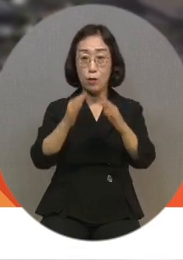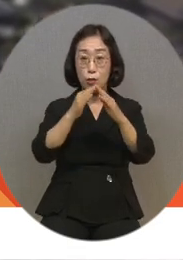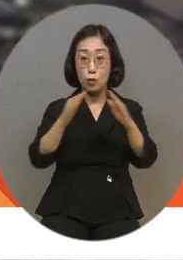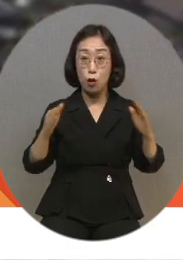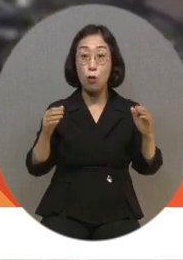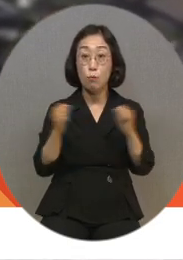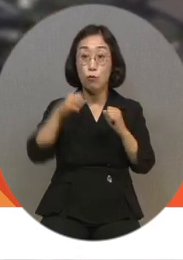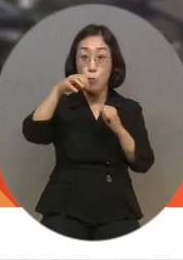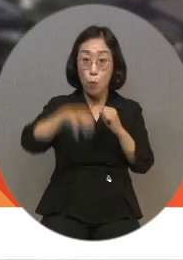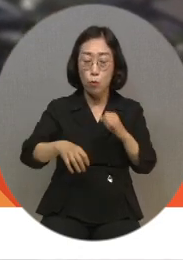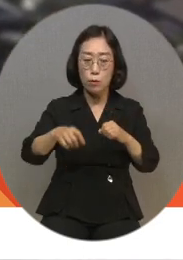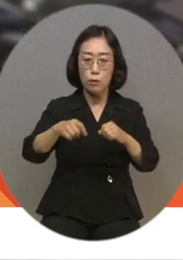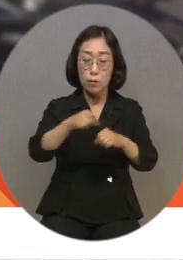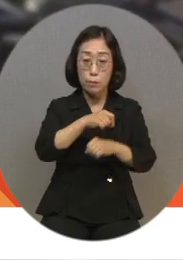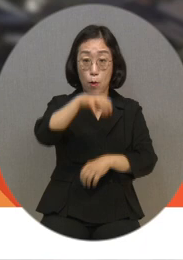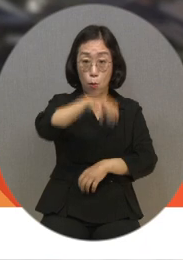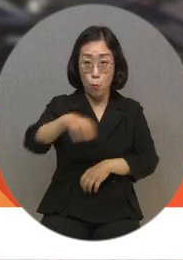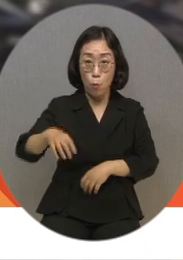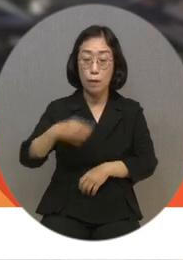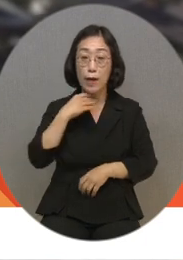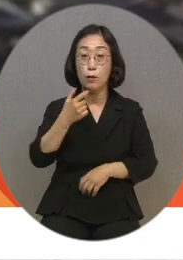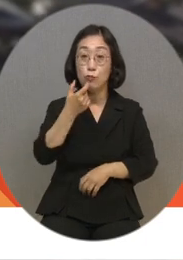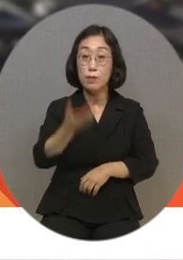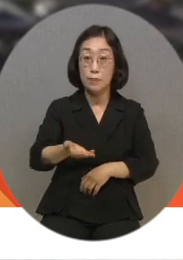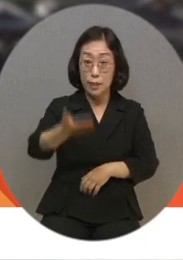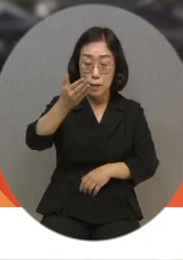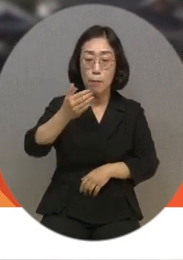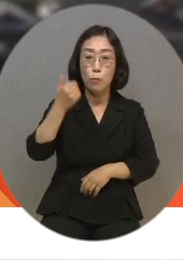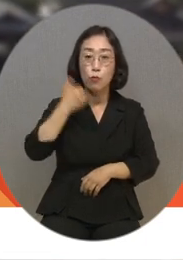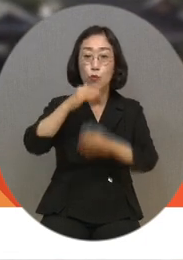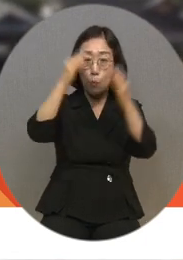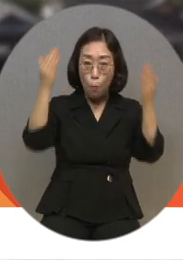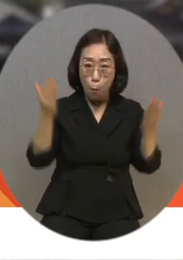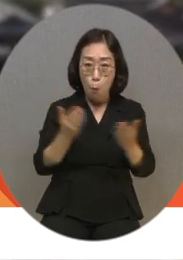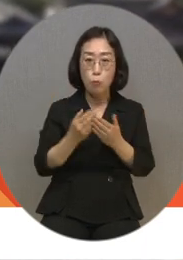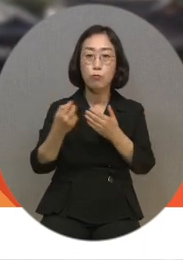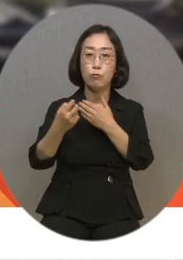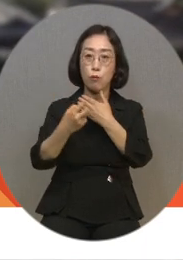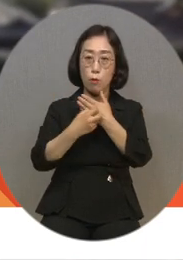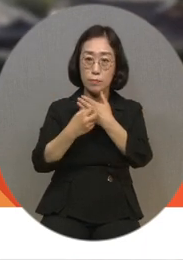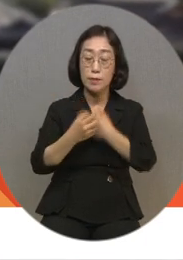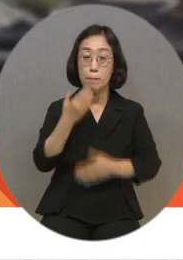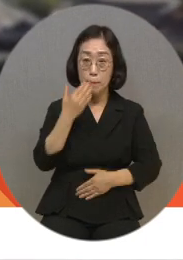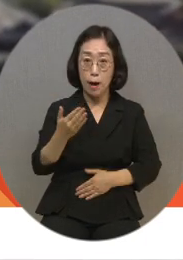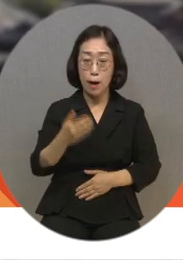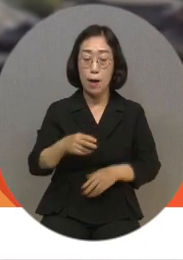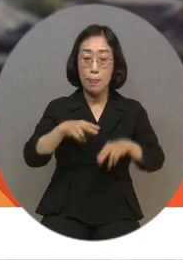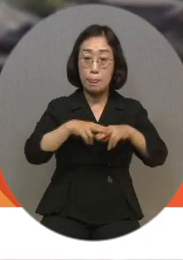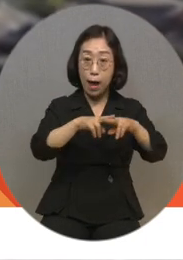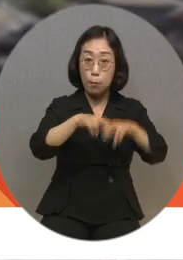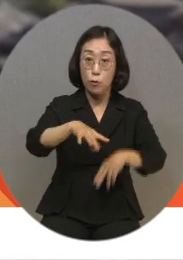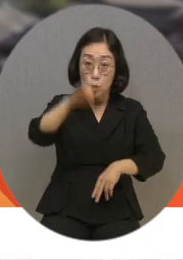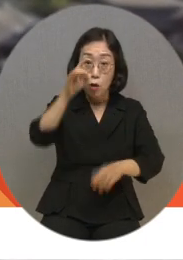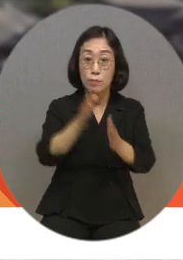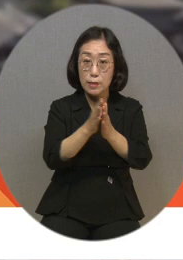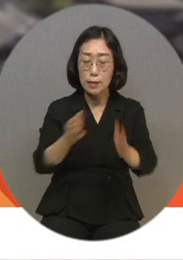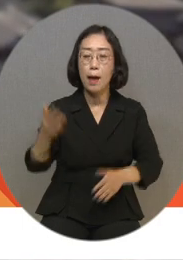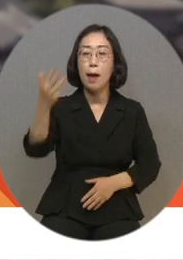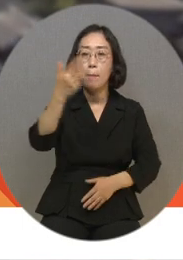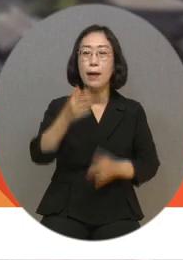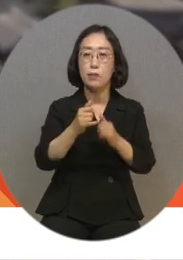도원에 읍면 지역에 60세 이상 주민이면 누구나 검진을 받을 수 있는데 남원을 시작으로 어르신